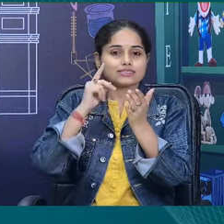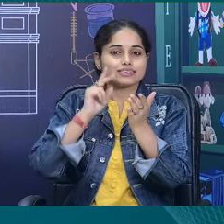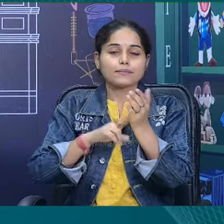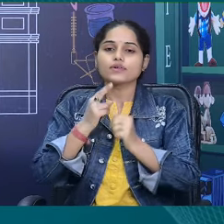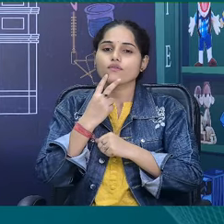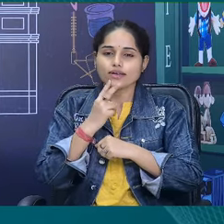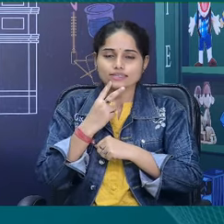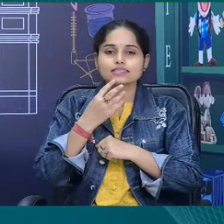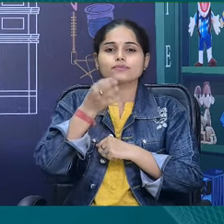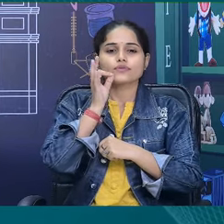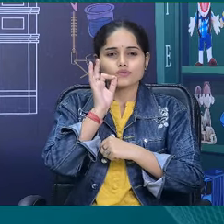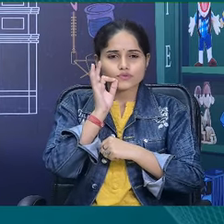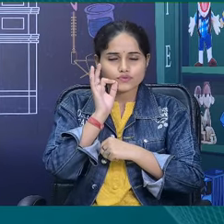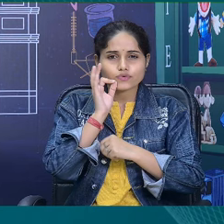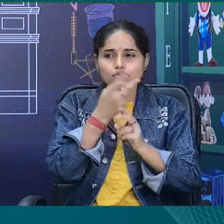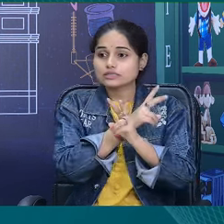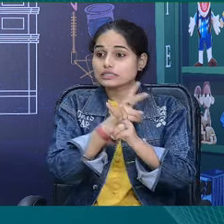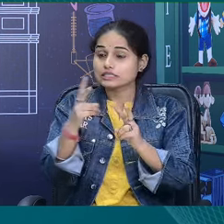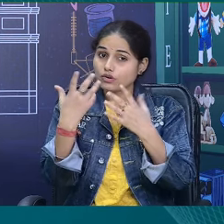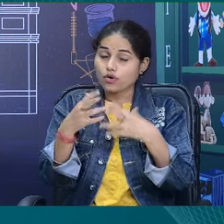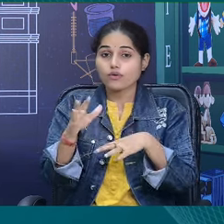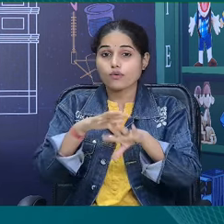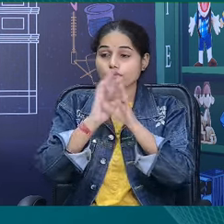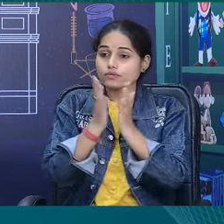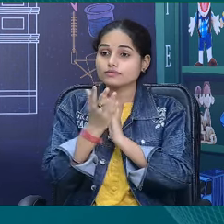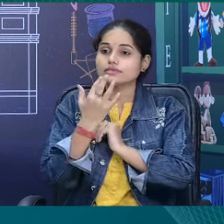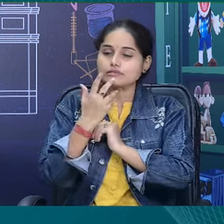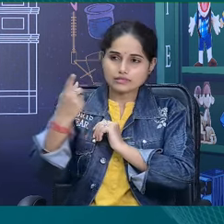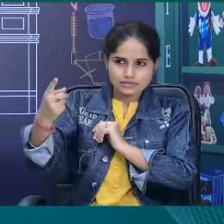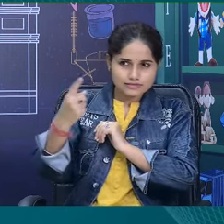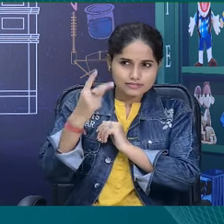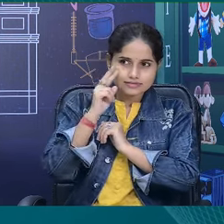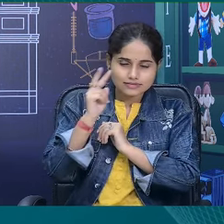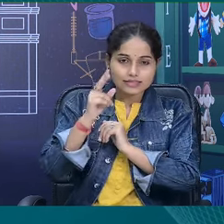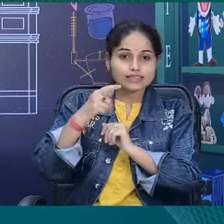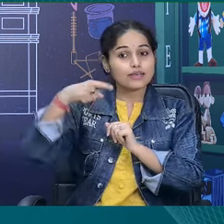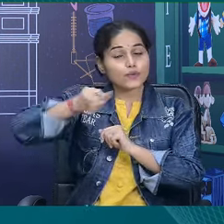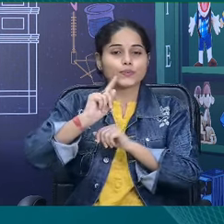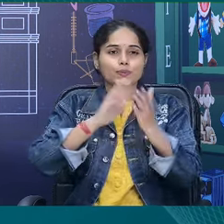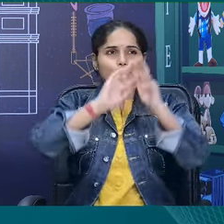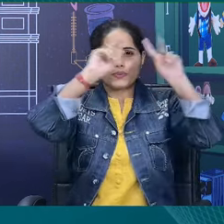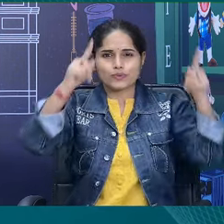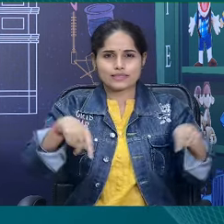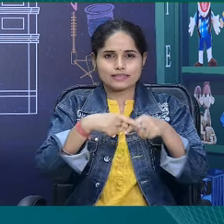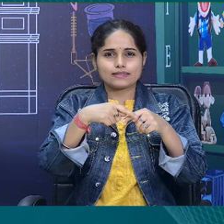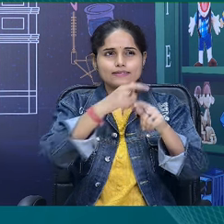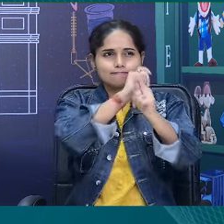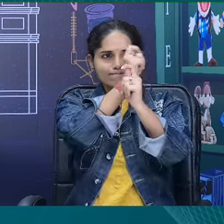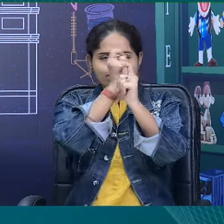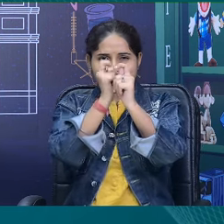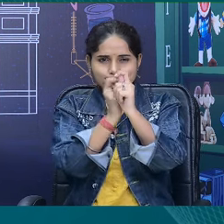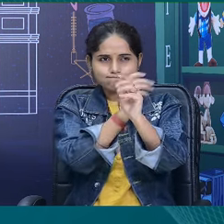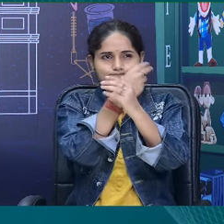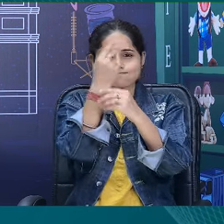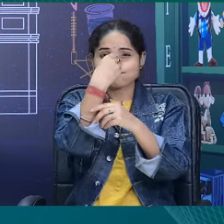मेक द कलर्स टू गिव अ नेचुरल इफेक्ट टू देर पेंटिंग्स जी अ सर यह बहुत ही